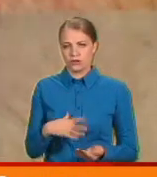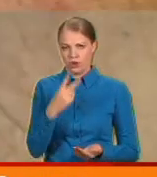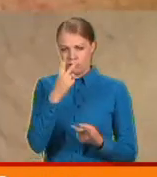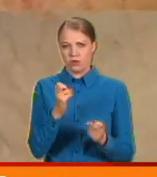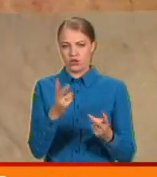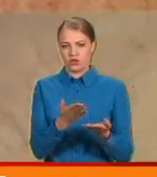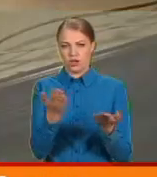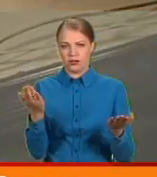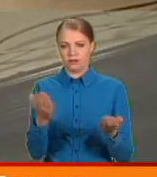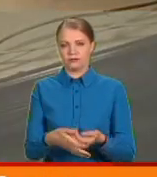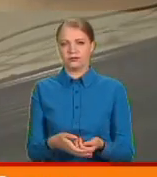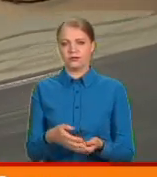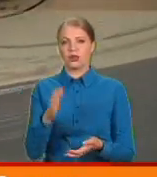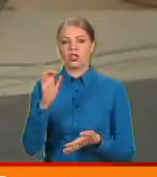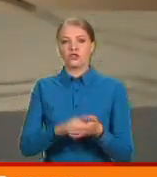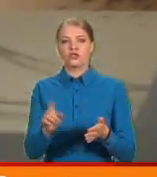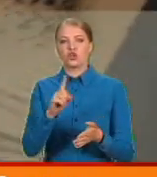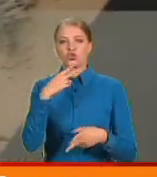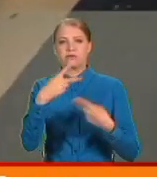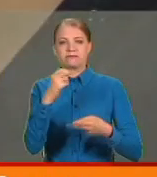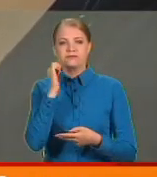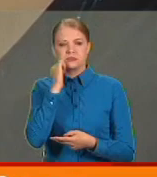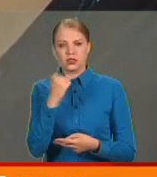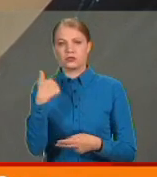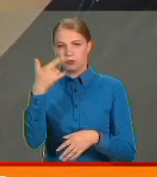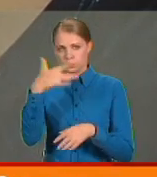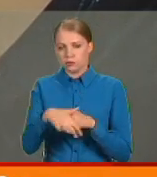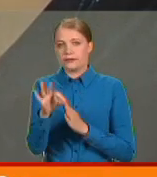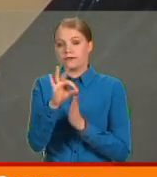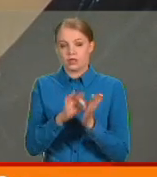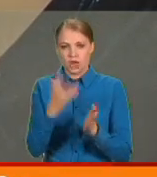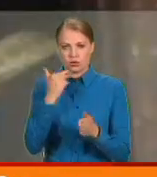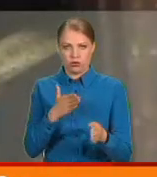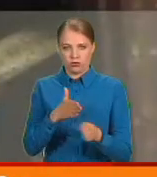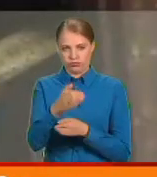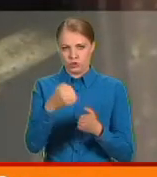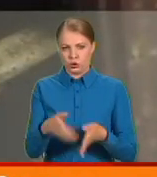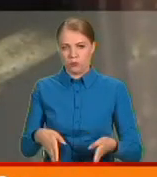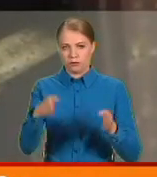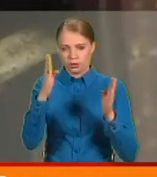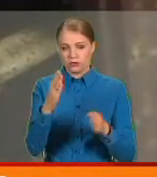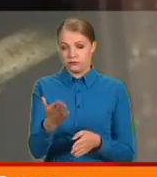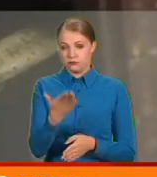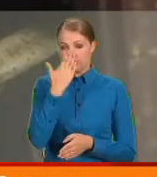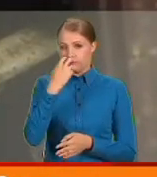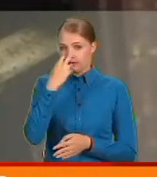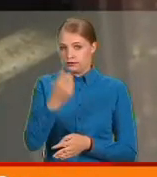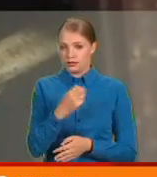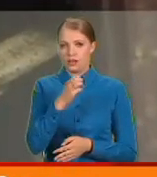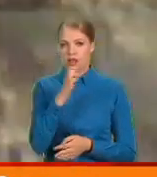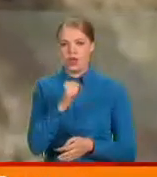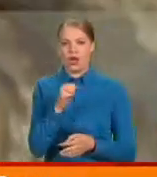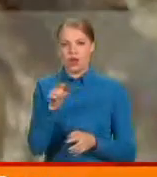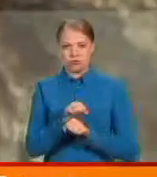бач як. Через що бідкається старенька, ми збагнули відразу, як увійшли до під'їзду. В ніс вдарив сморід, а з-під ніг